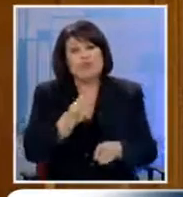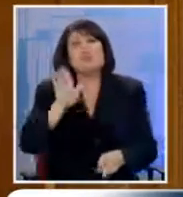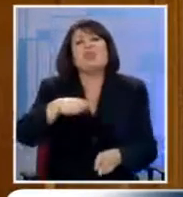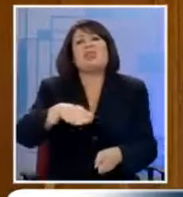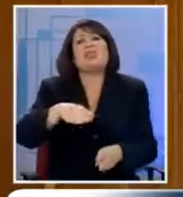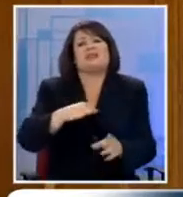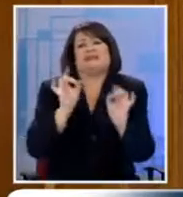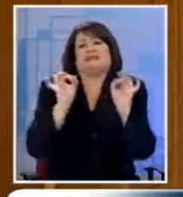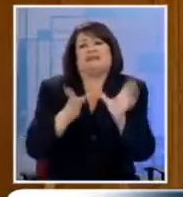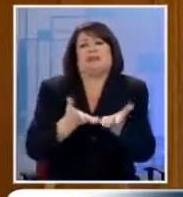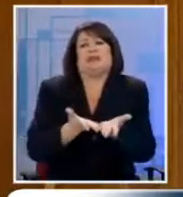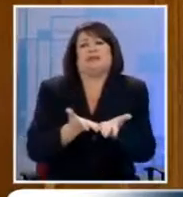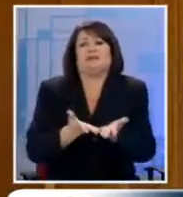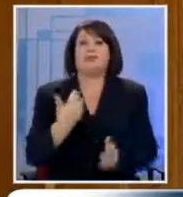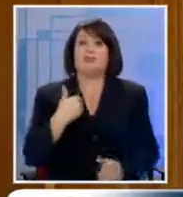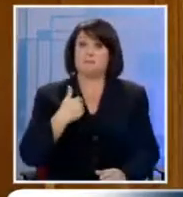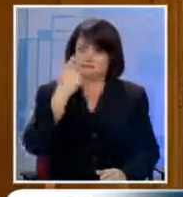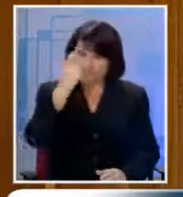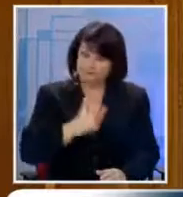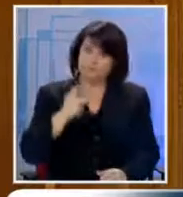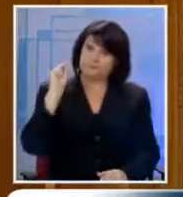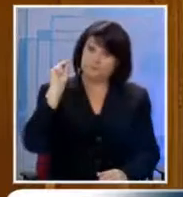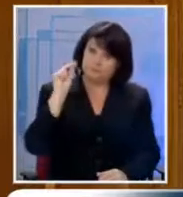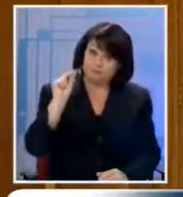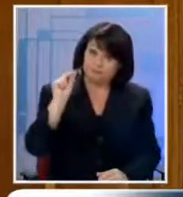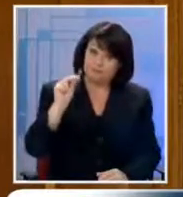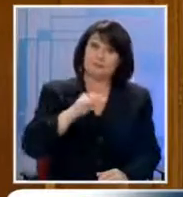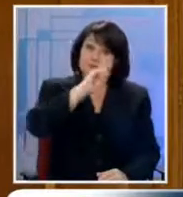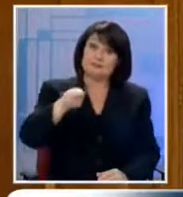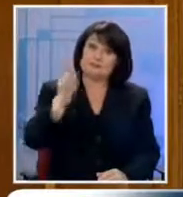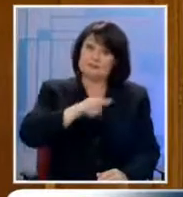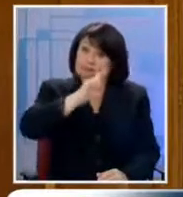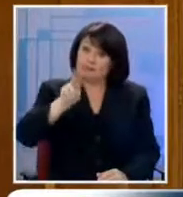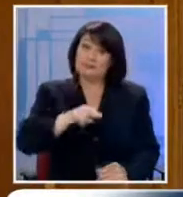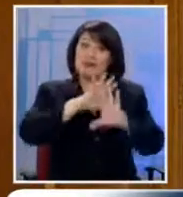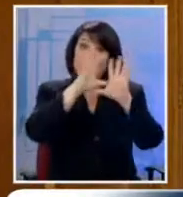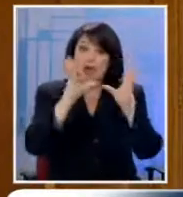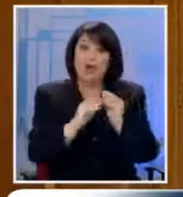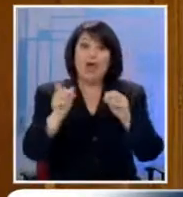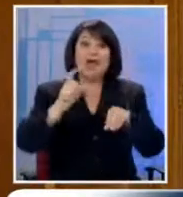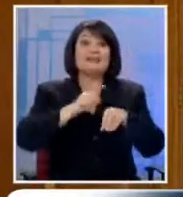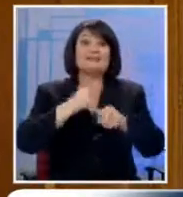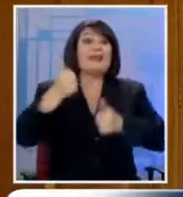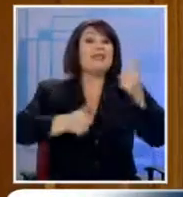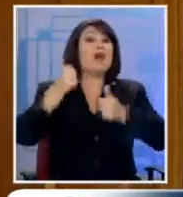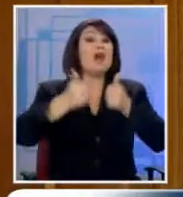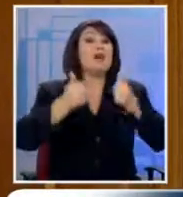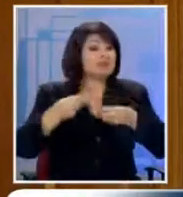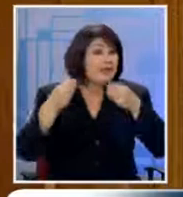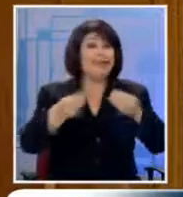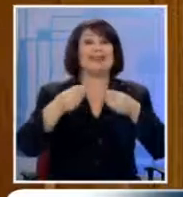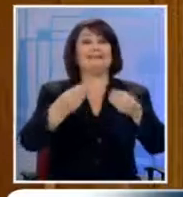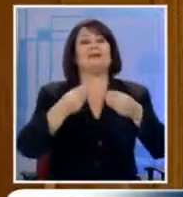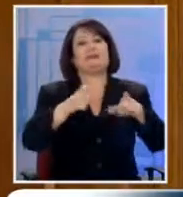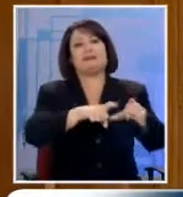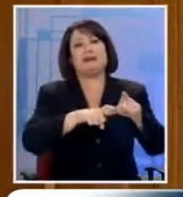τελείως. Δεσμευόμαστε για άμεση ακύρωση όλων των σε εξέλιξη διαγωνισμών παραχωρήσεων.